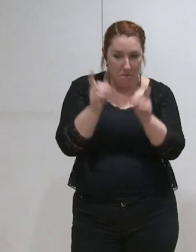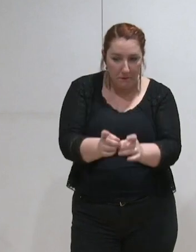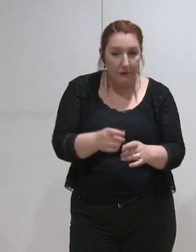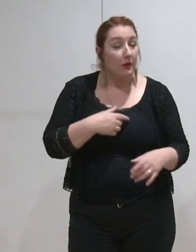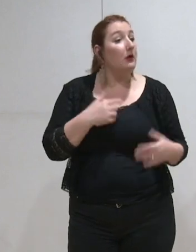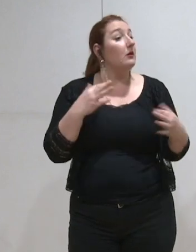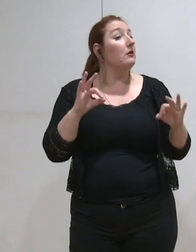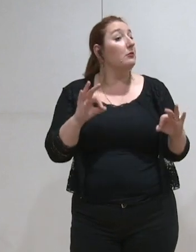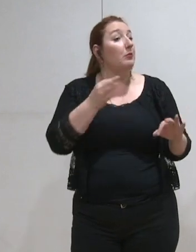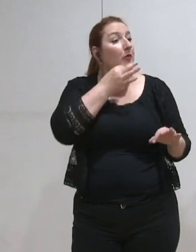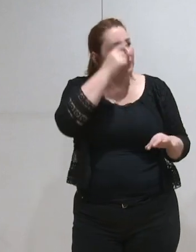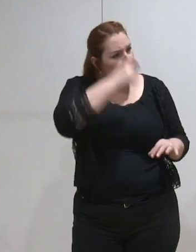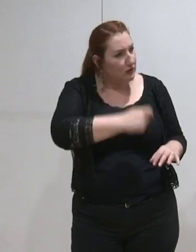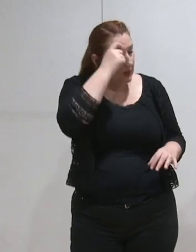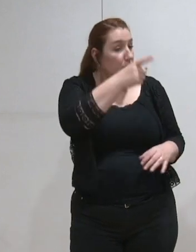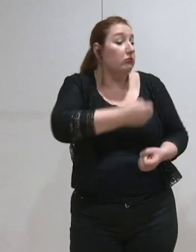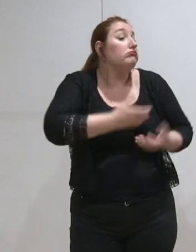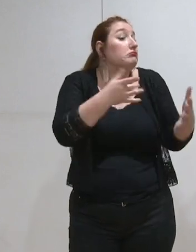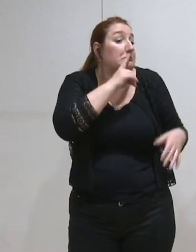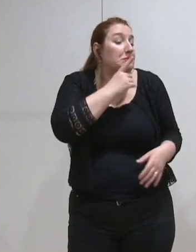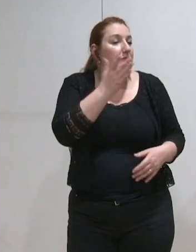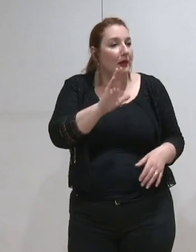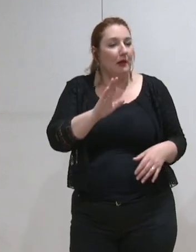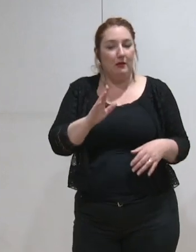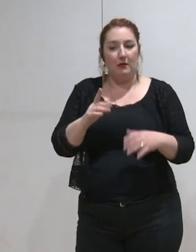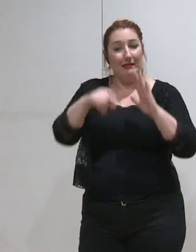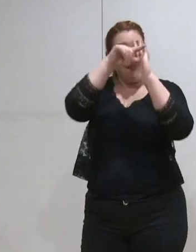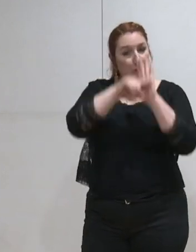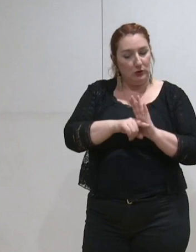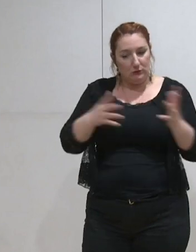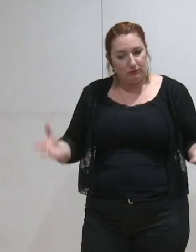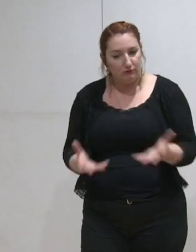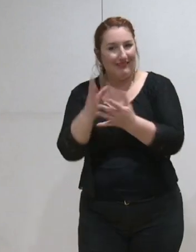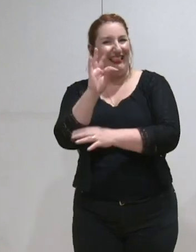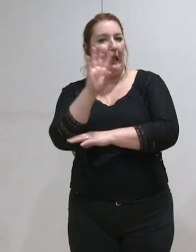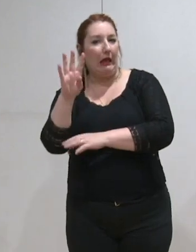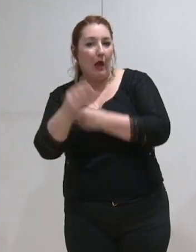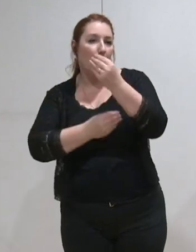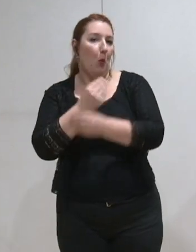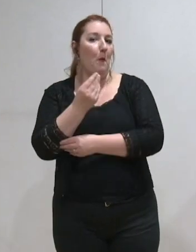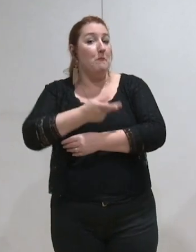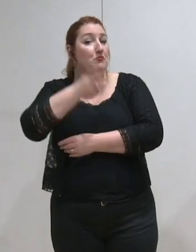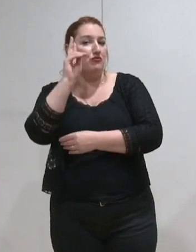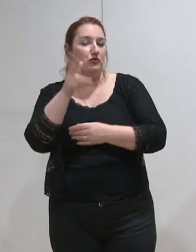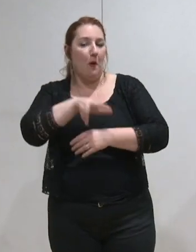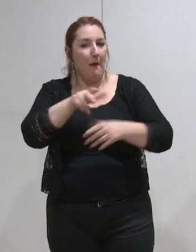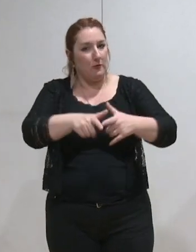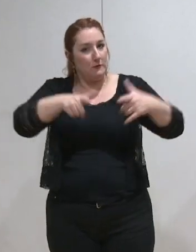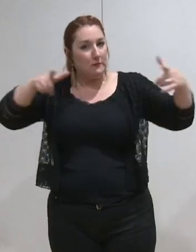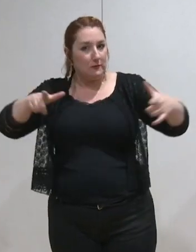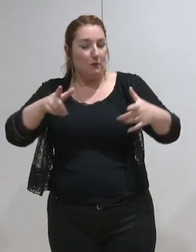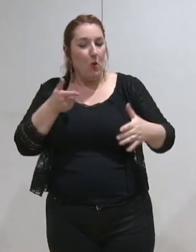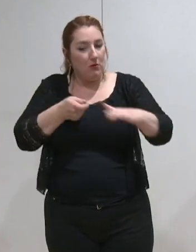salue vous navez pas mentionné mais le maintien des dispositions qui favorisent les grands logements les T4 et plus dans les dispositifs d'aide de la ville c'est